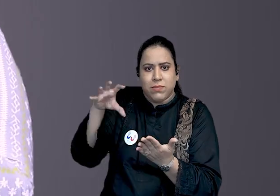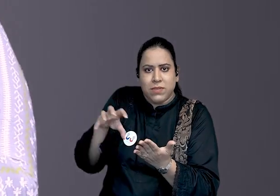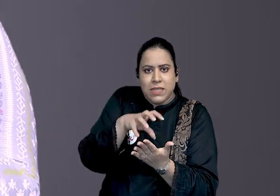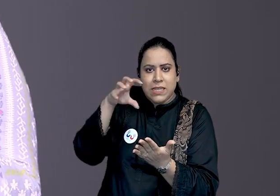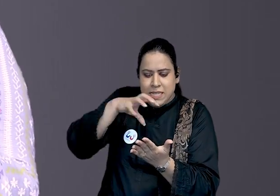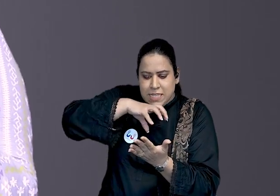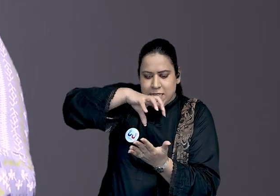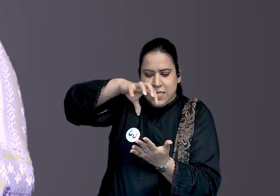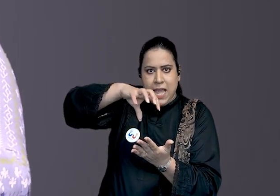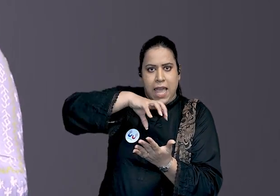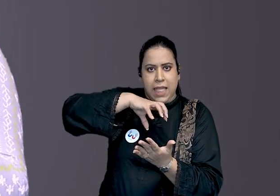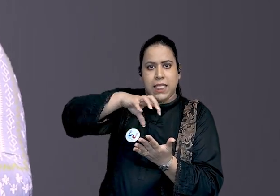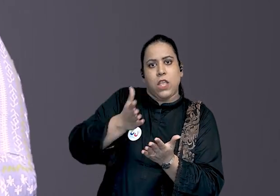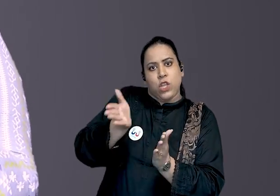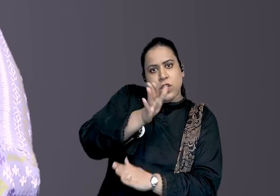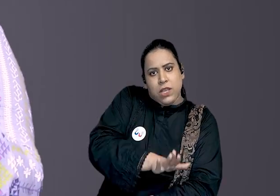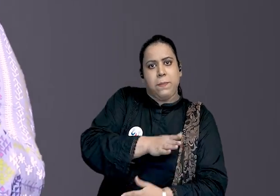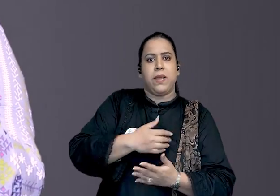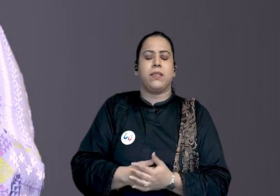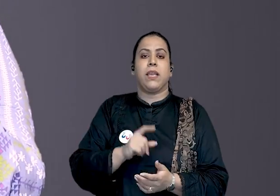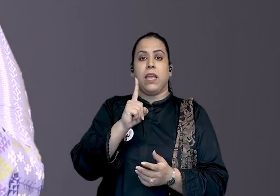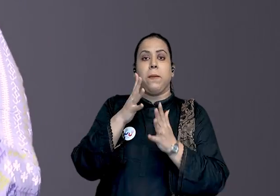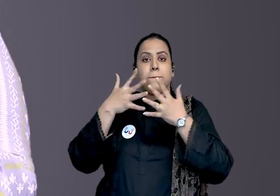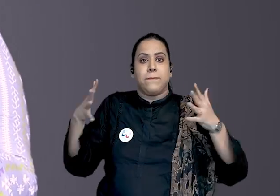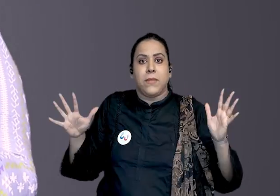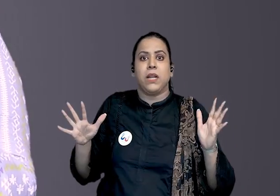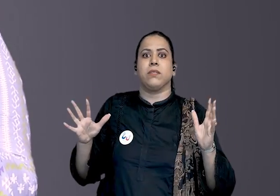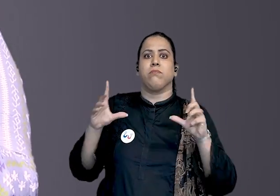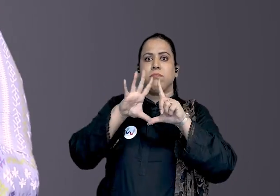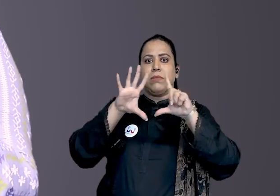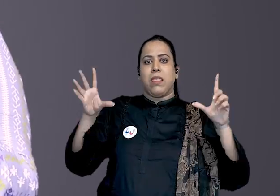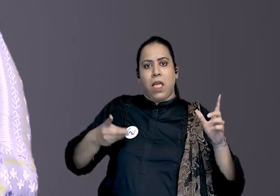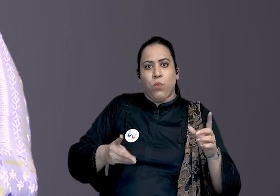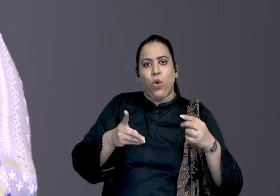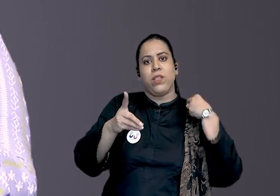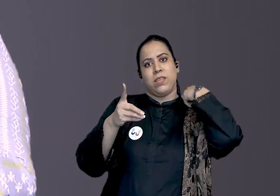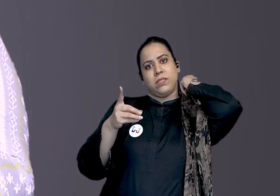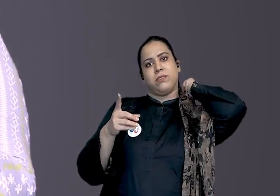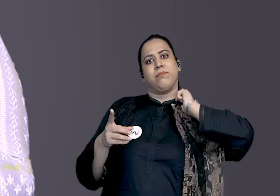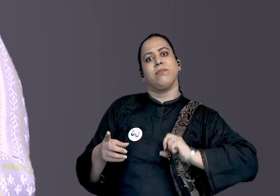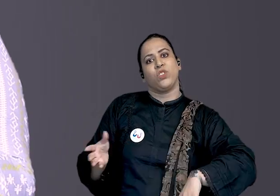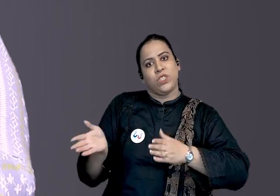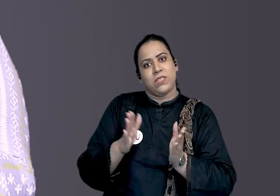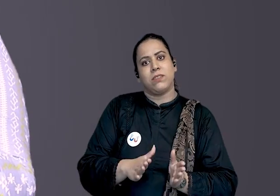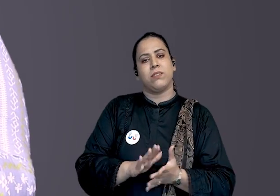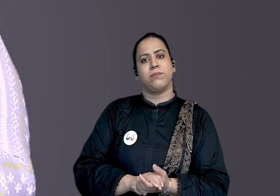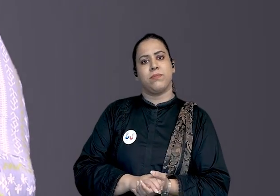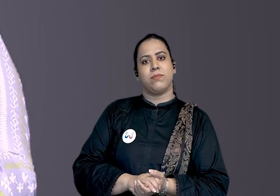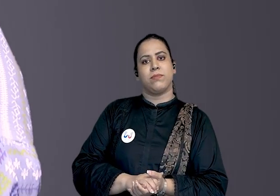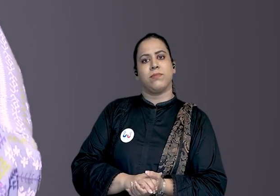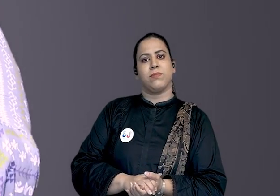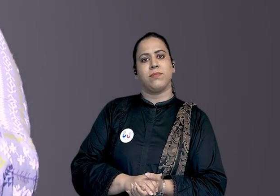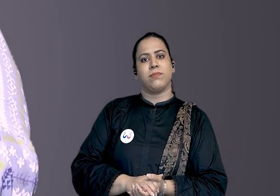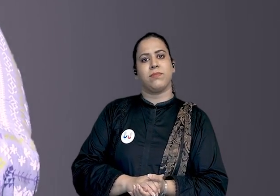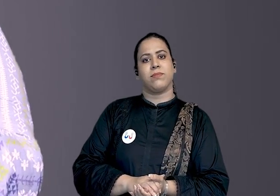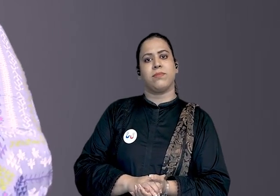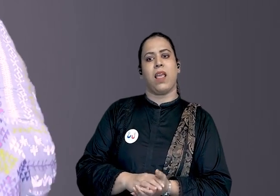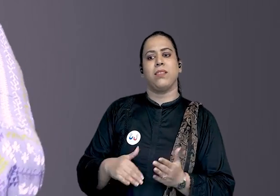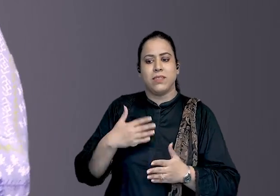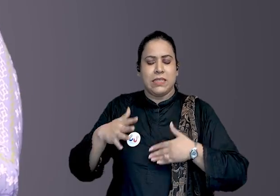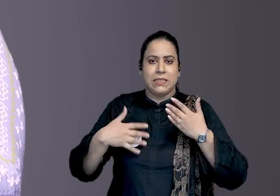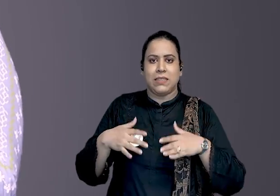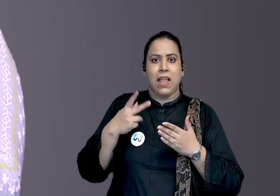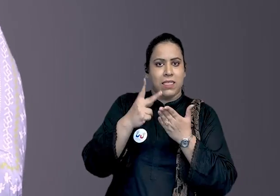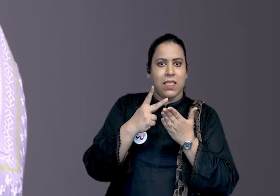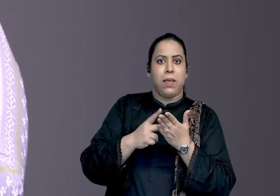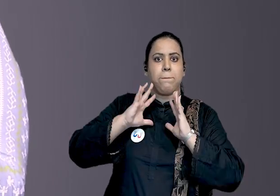اس سے گزر کے، اینڈ دین the interesting part of the whole digitization process was کہ they will